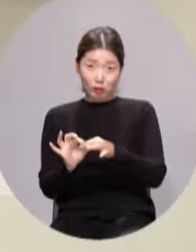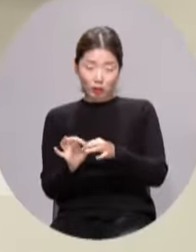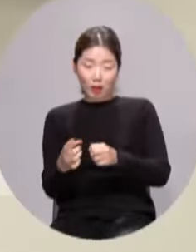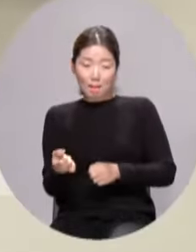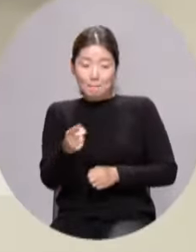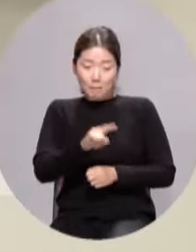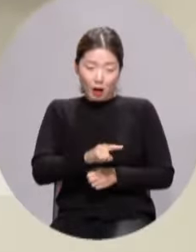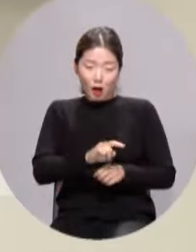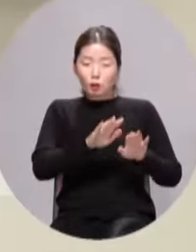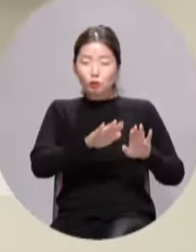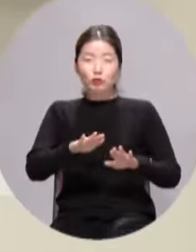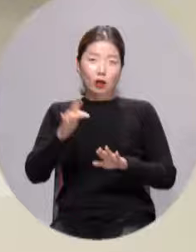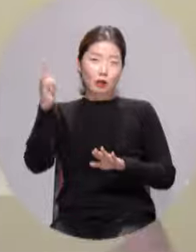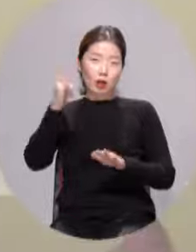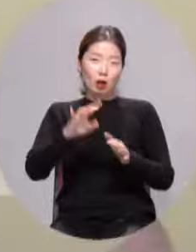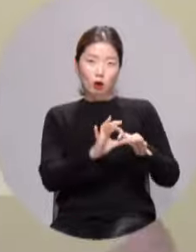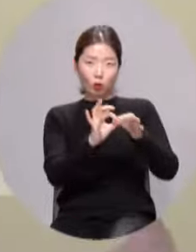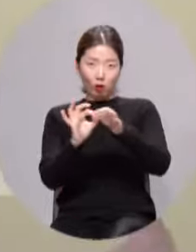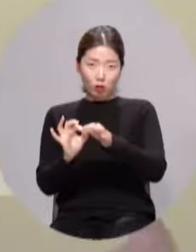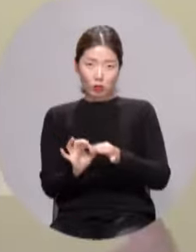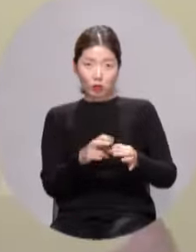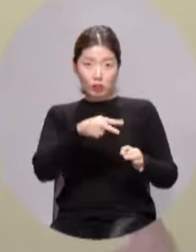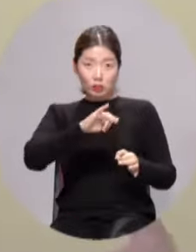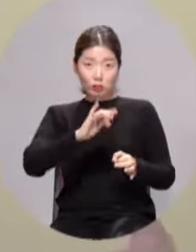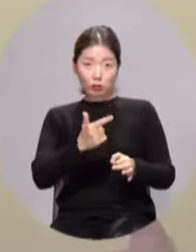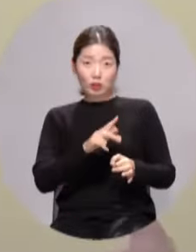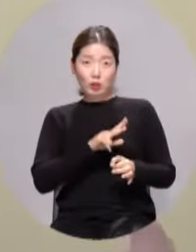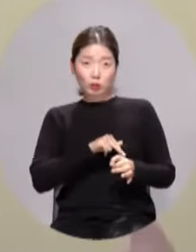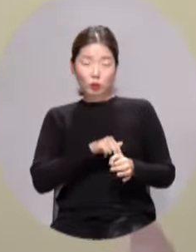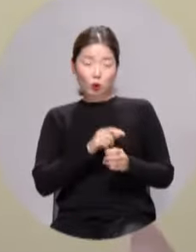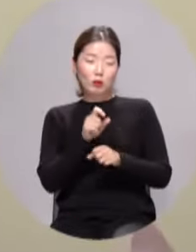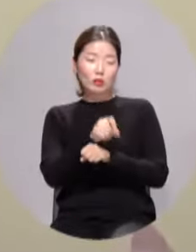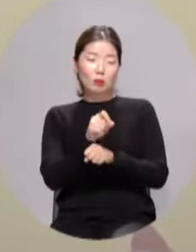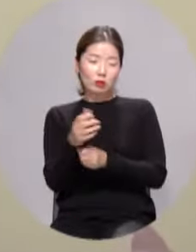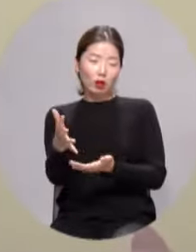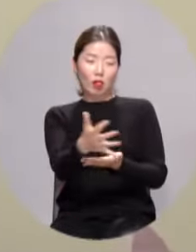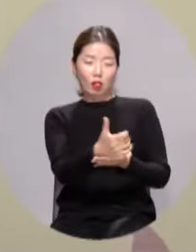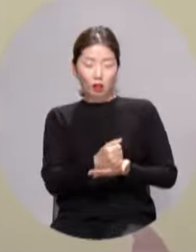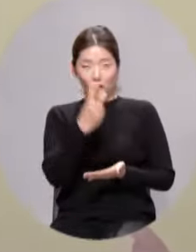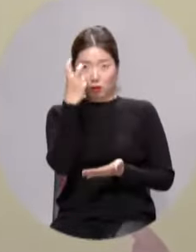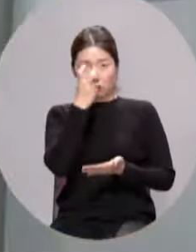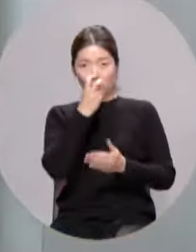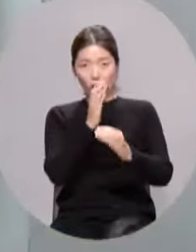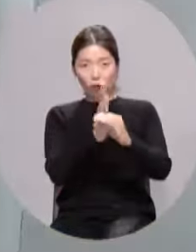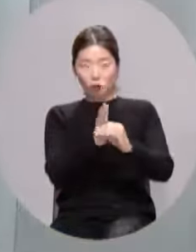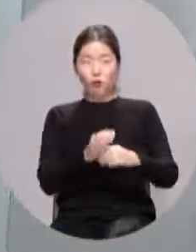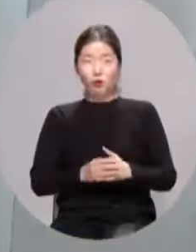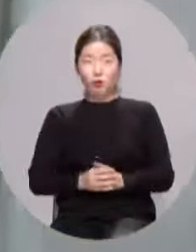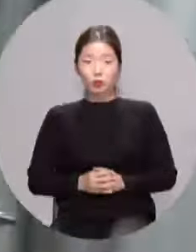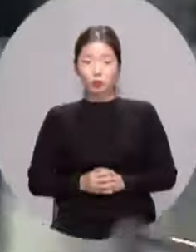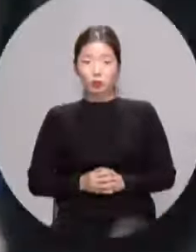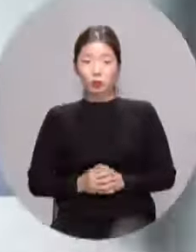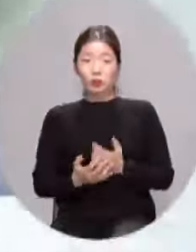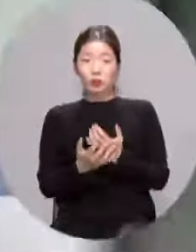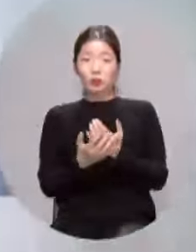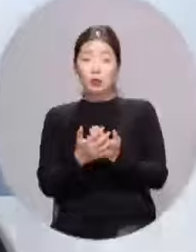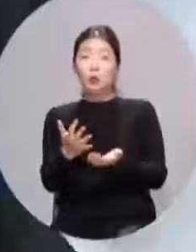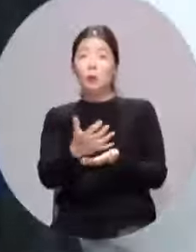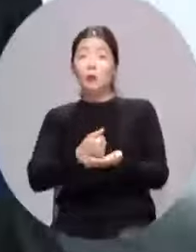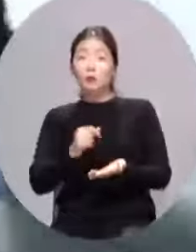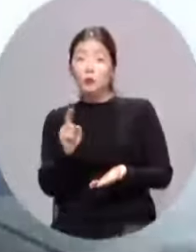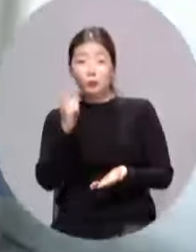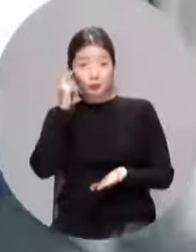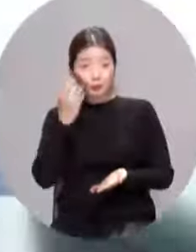이번에는 수상태양광 비리 의혹과 관련해 신영대 의원 사무실을 압수수색한 겁니다. 네, 오늘 어떤 자료 좀